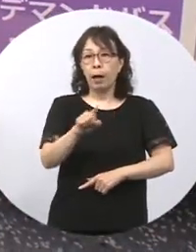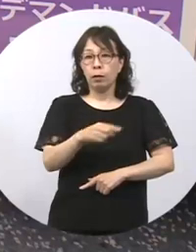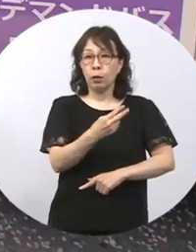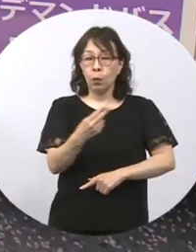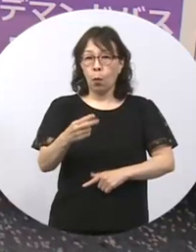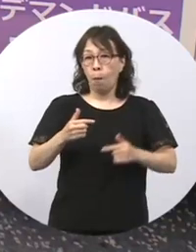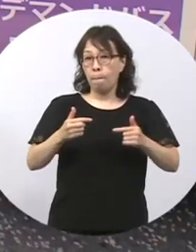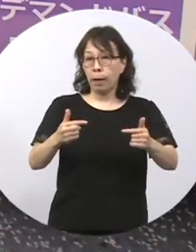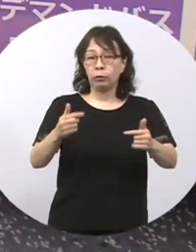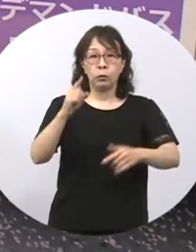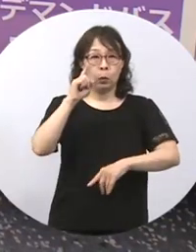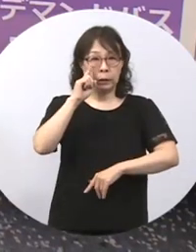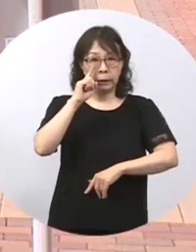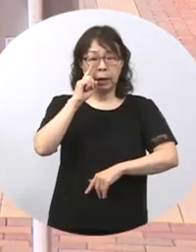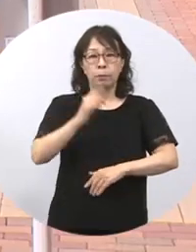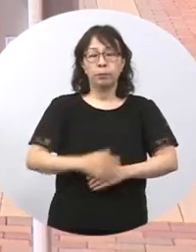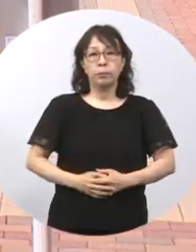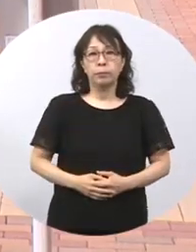です。